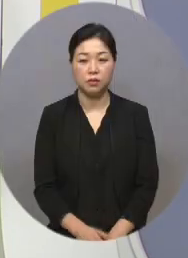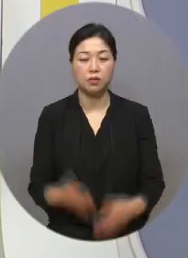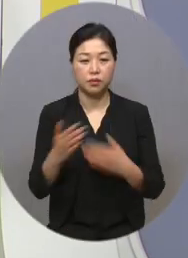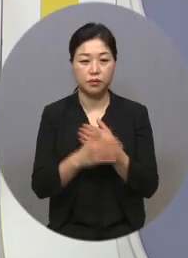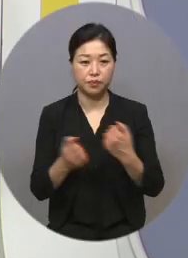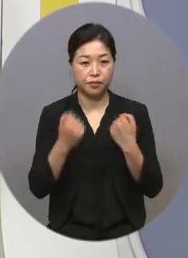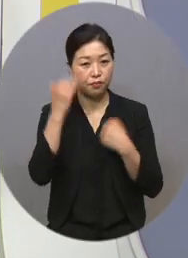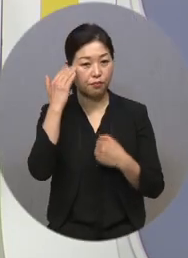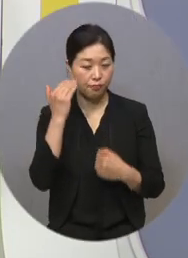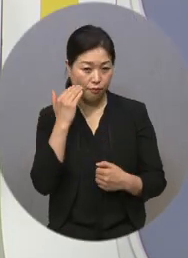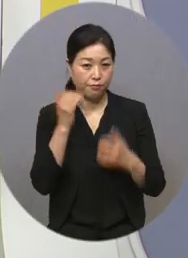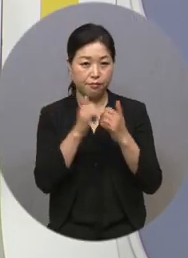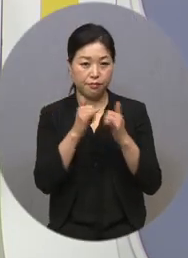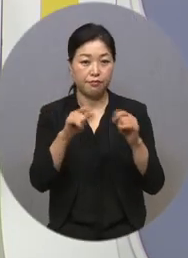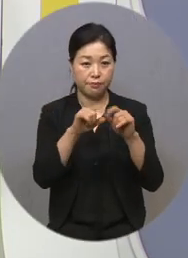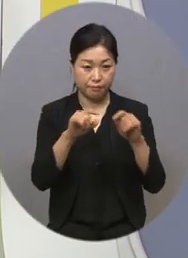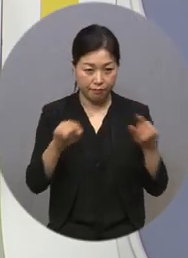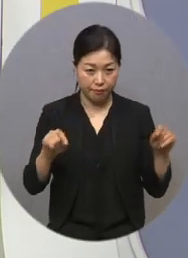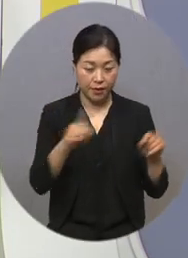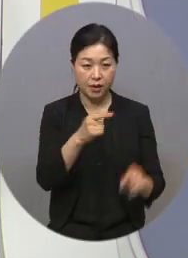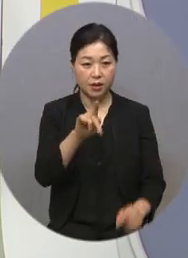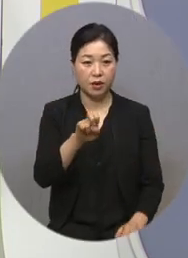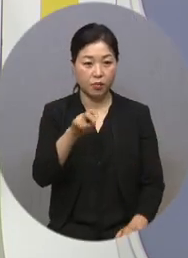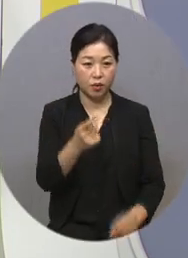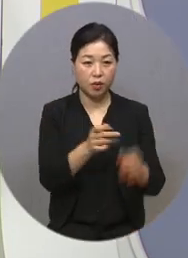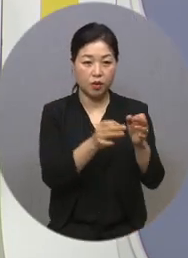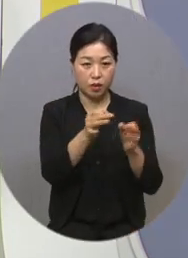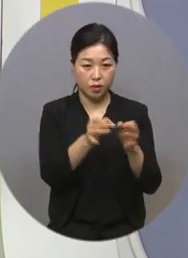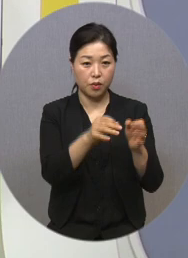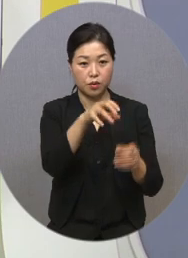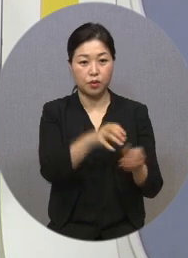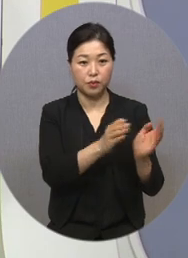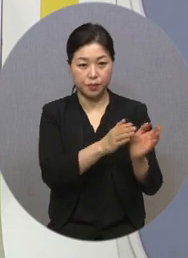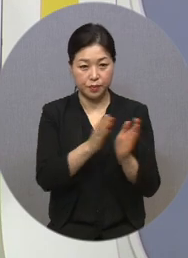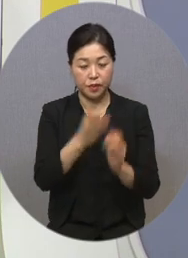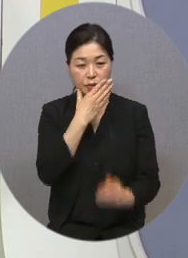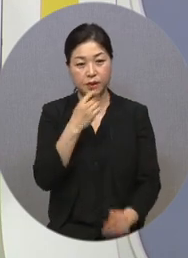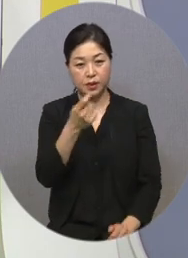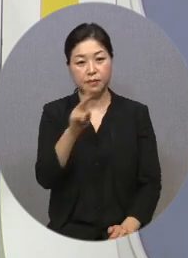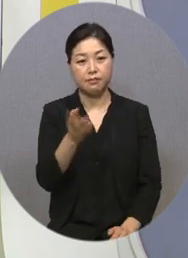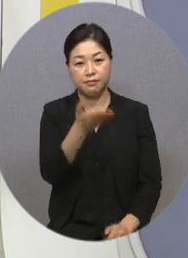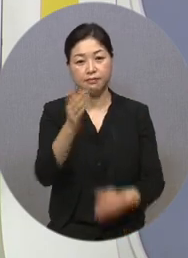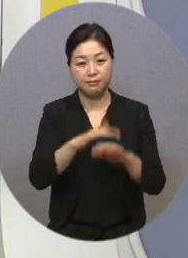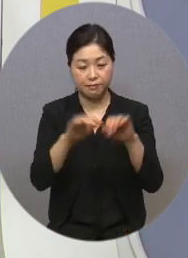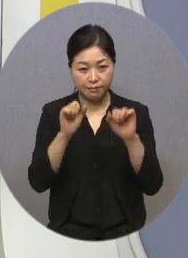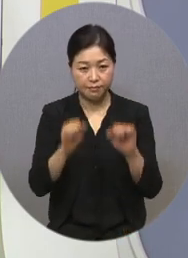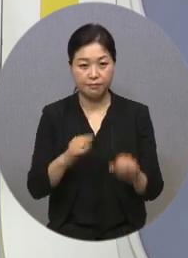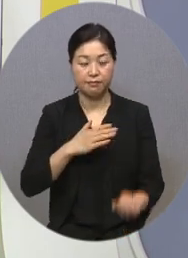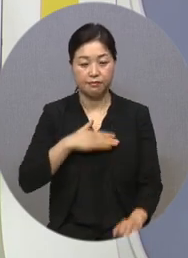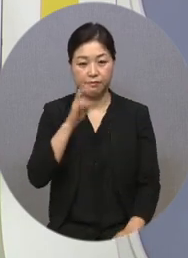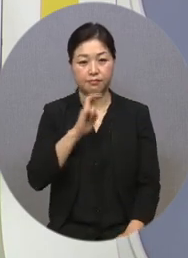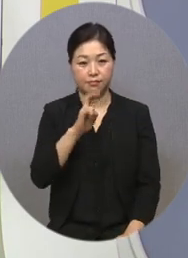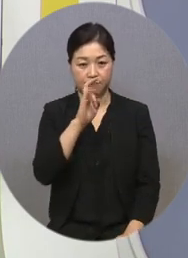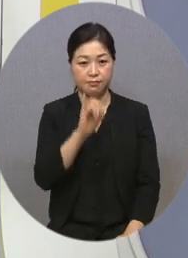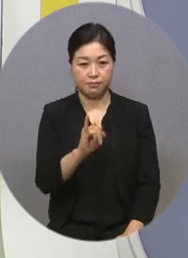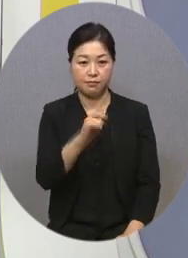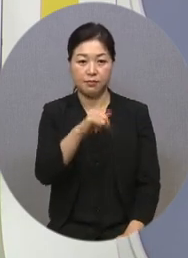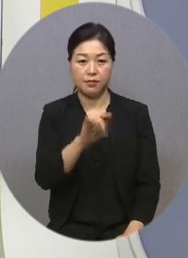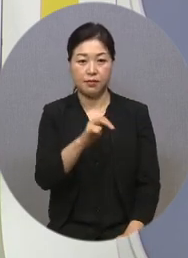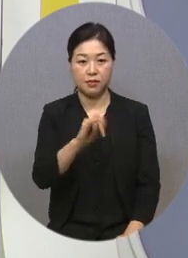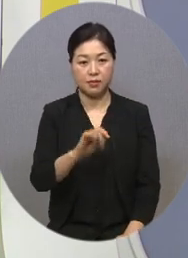건강한 한국인의 밥상은 남도장터에서 준비하세요. 복지TV 시청자 여러분 안녕하세요. 국민안내양 가수